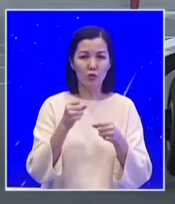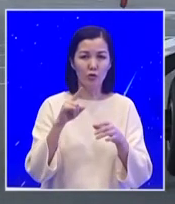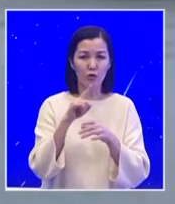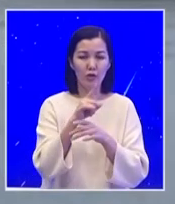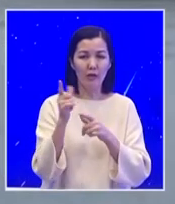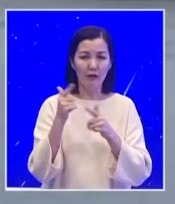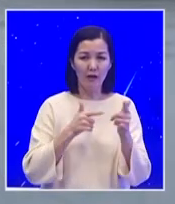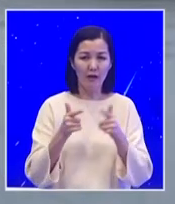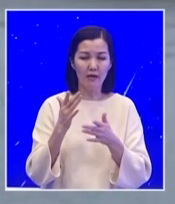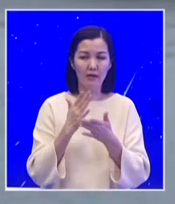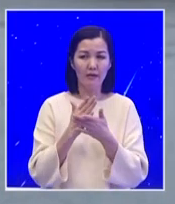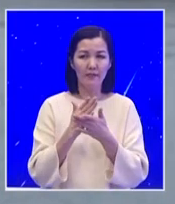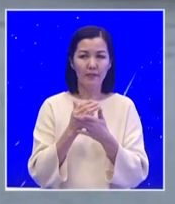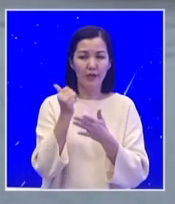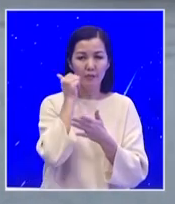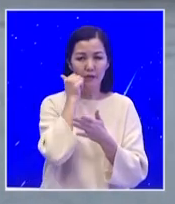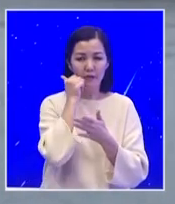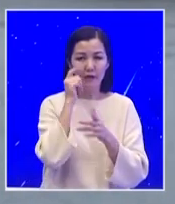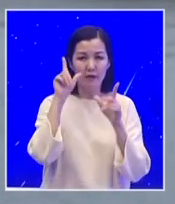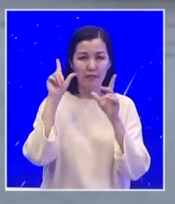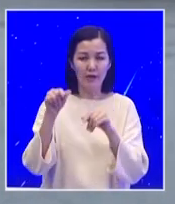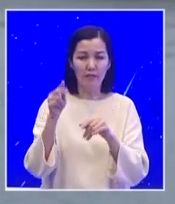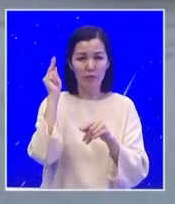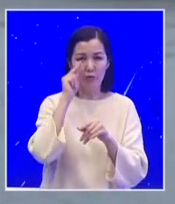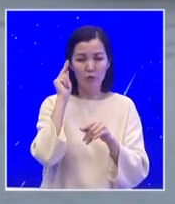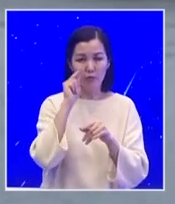дайын. Ұшқыштар да Москвадан барып,